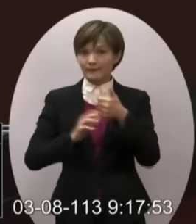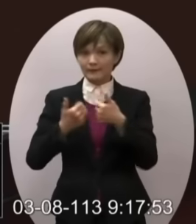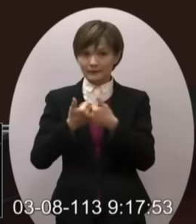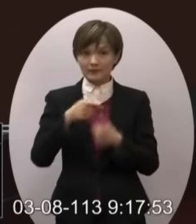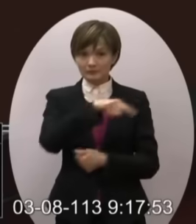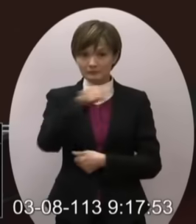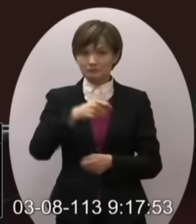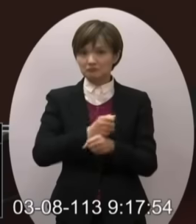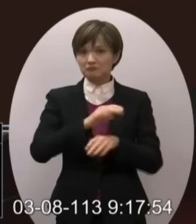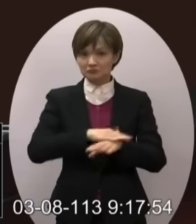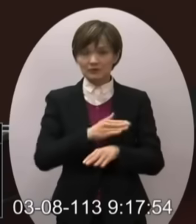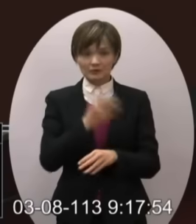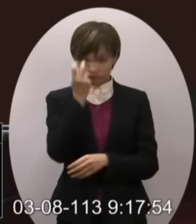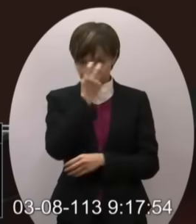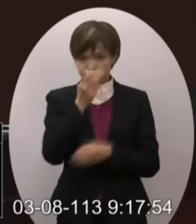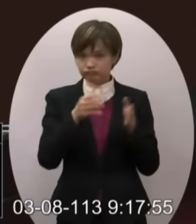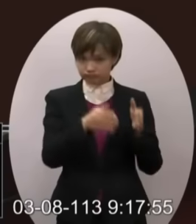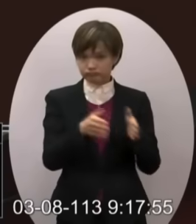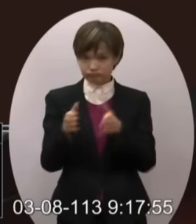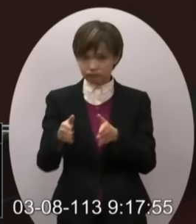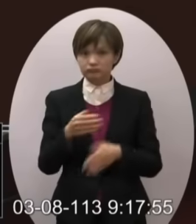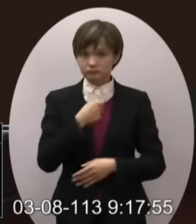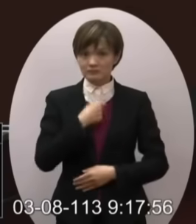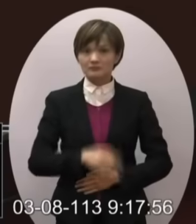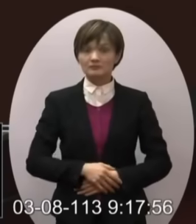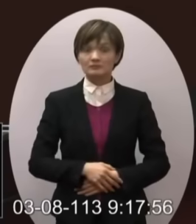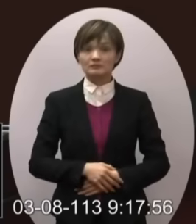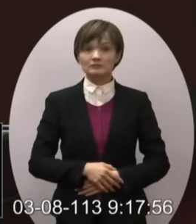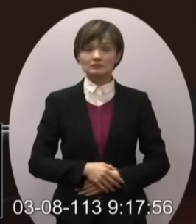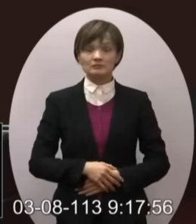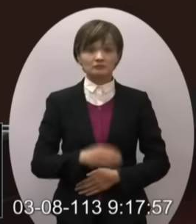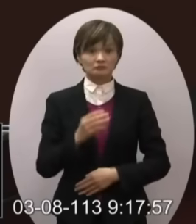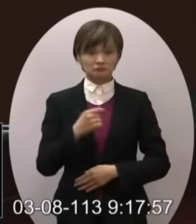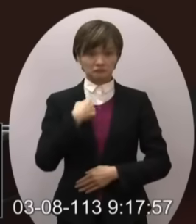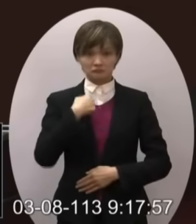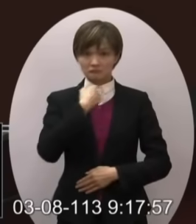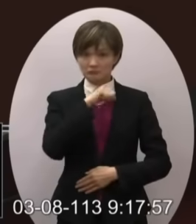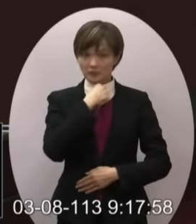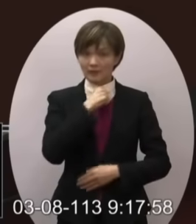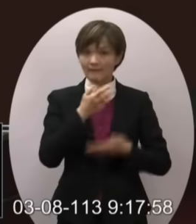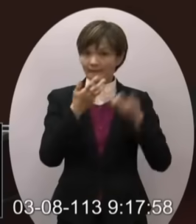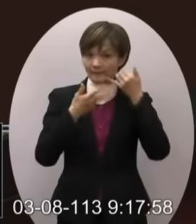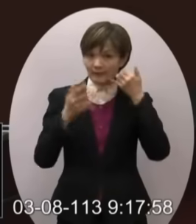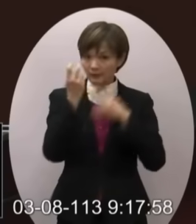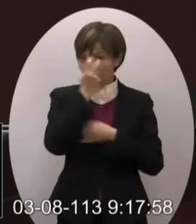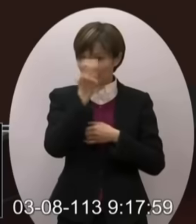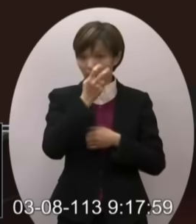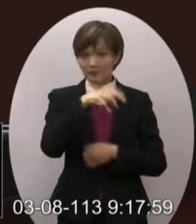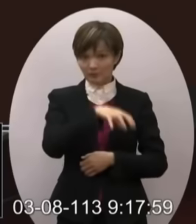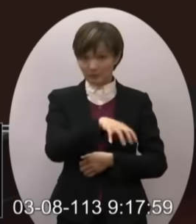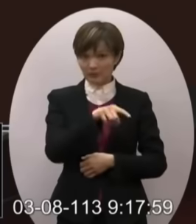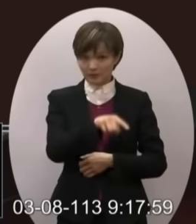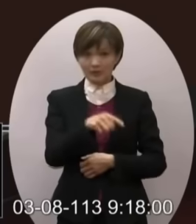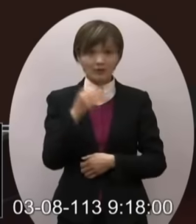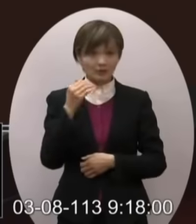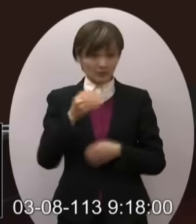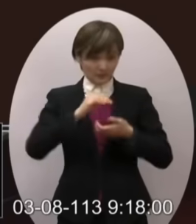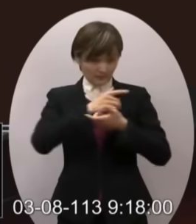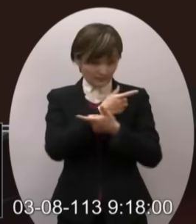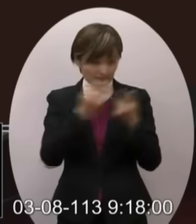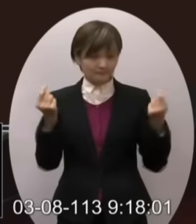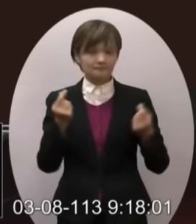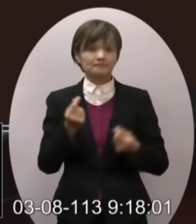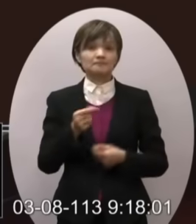督。在我国海巡单位规定的执法流程，很明确规定，就是要有密录器的使